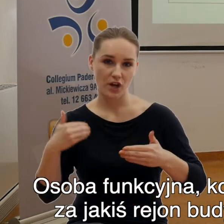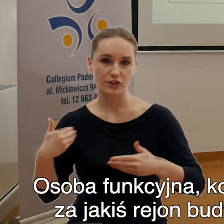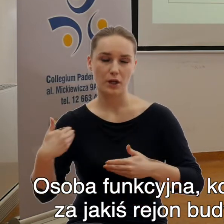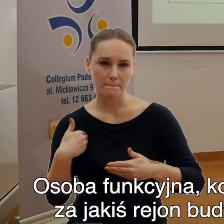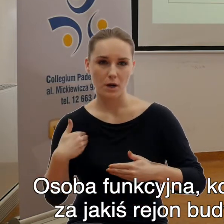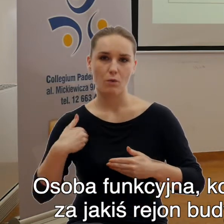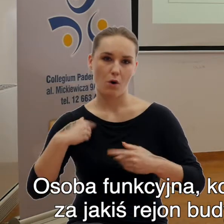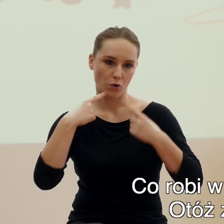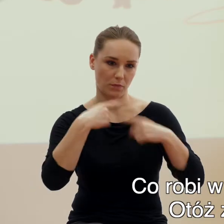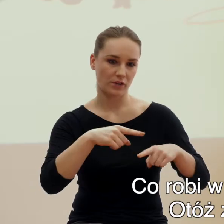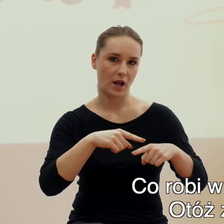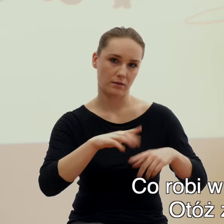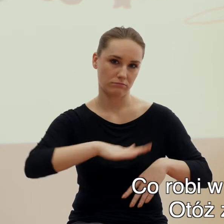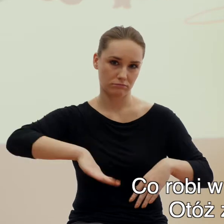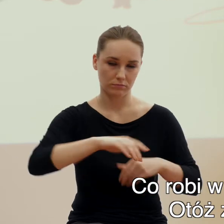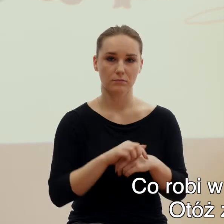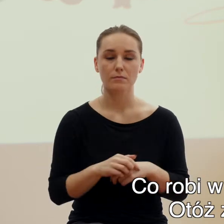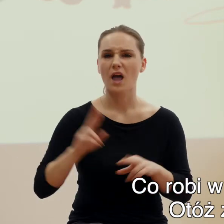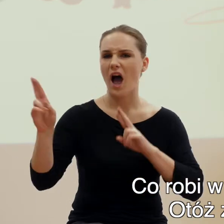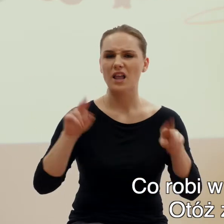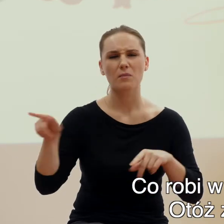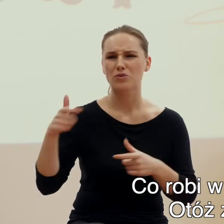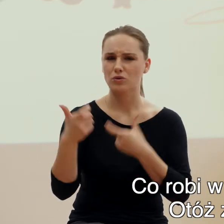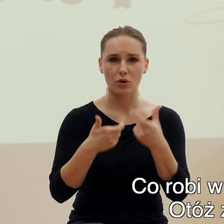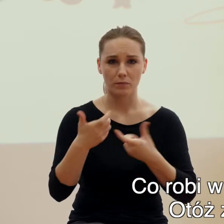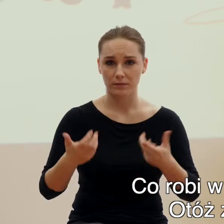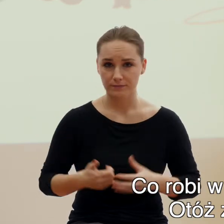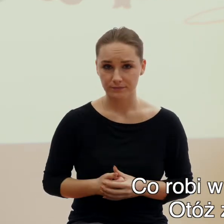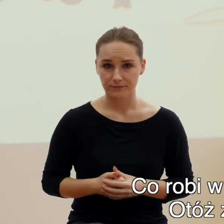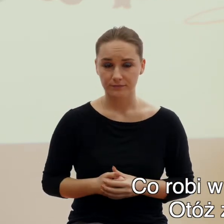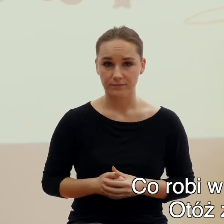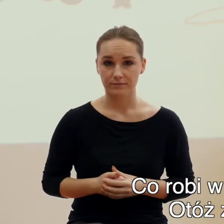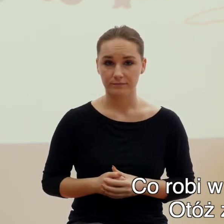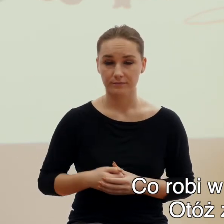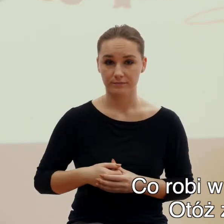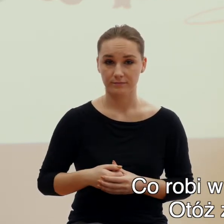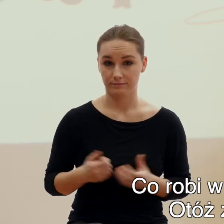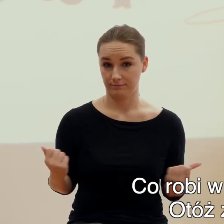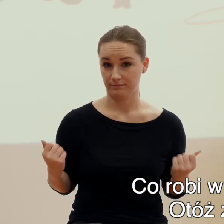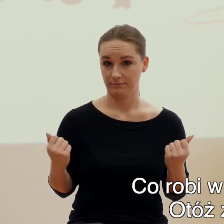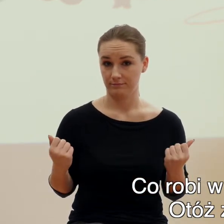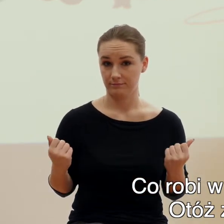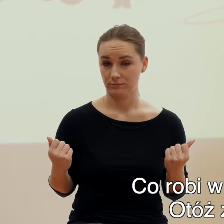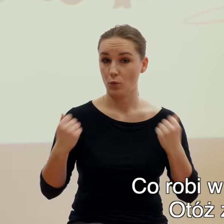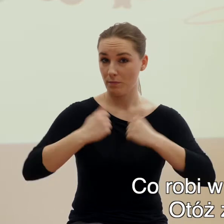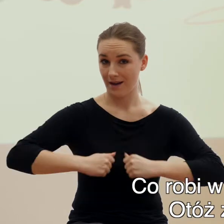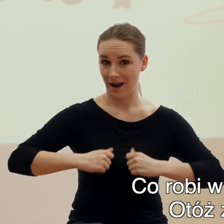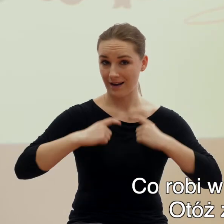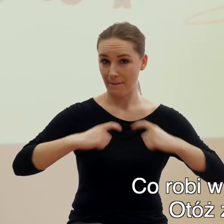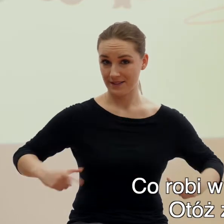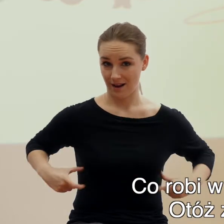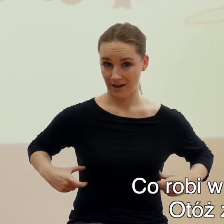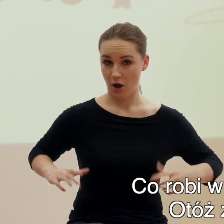wyznaczony. Co robi w momencie, gdy jest ogłoszony alarm? Otóż zakłada on